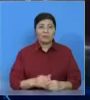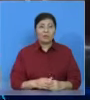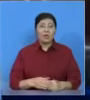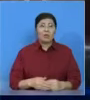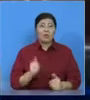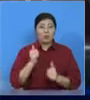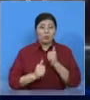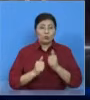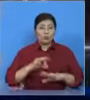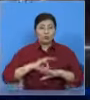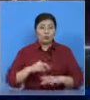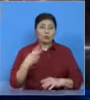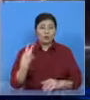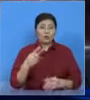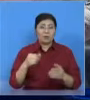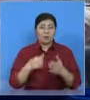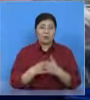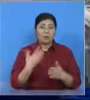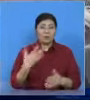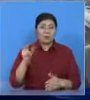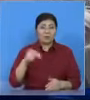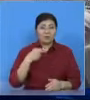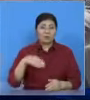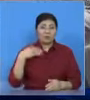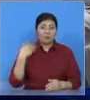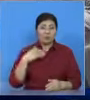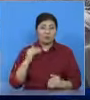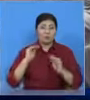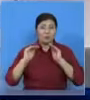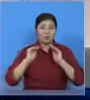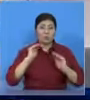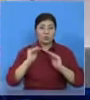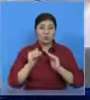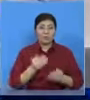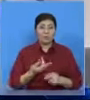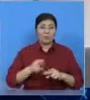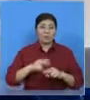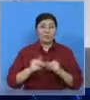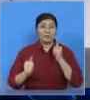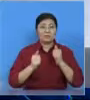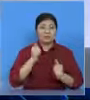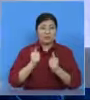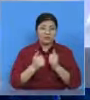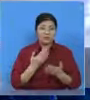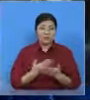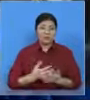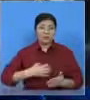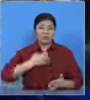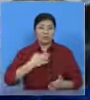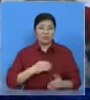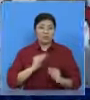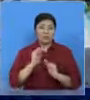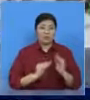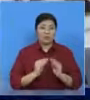что конкурс пройдет со 2 по 5 декабря в актюбинских образовательных учреждениях. Данный чемпионат играет немаловажную роль в